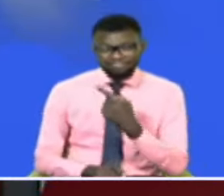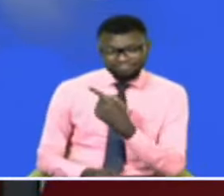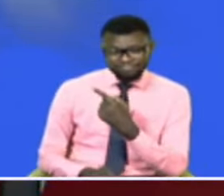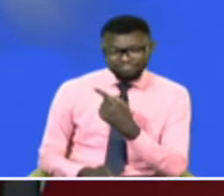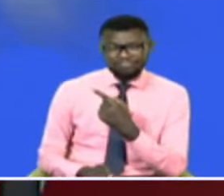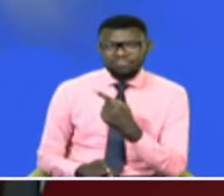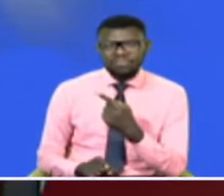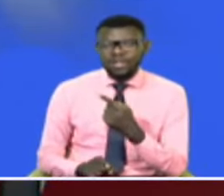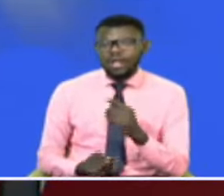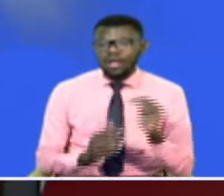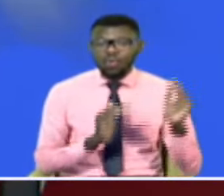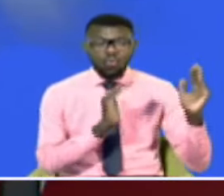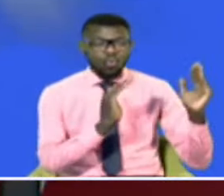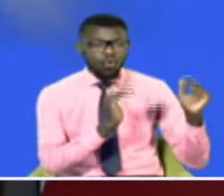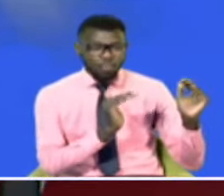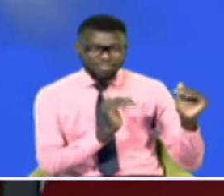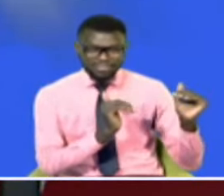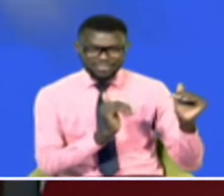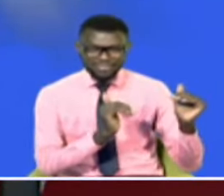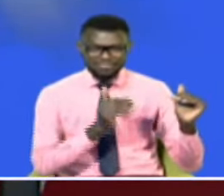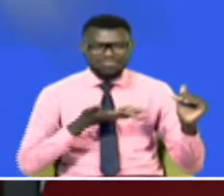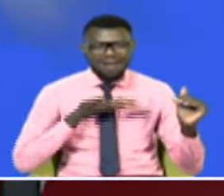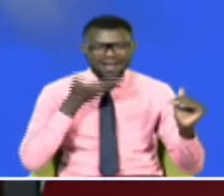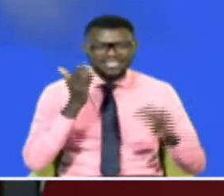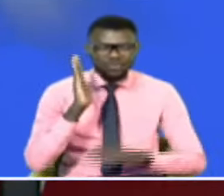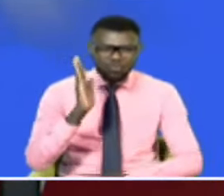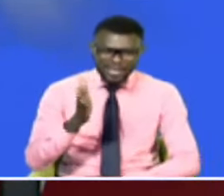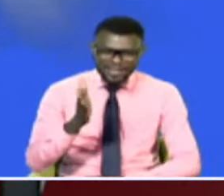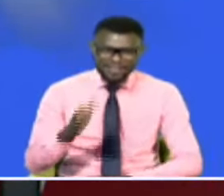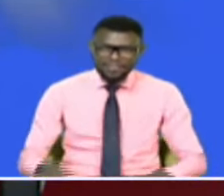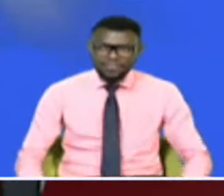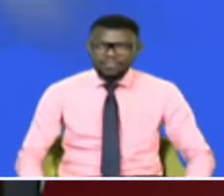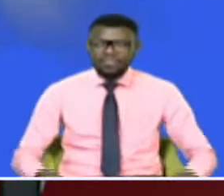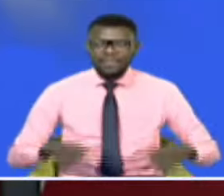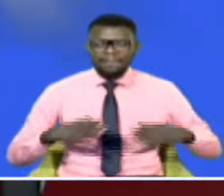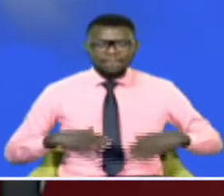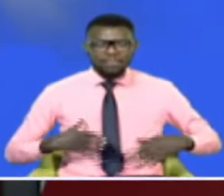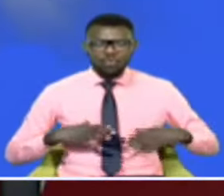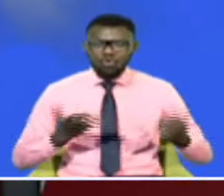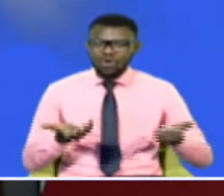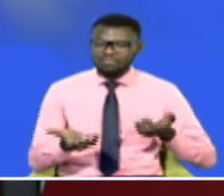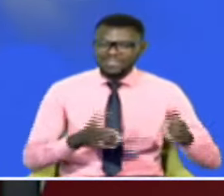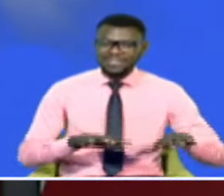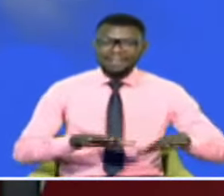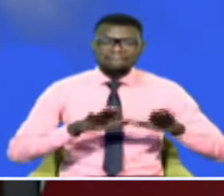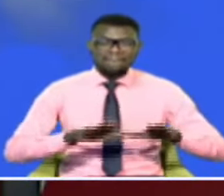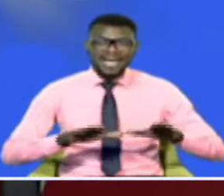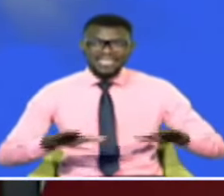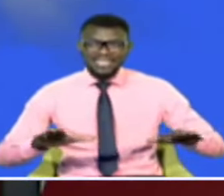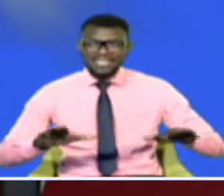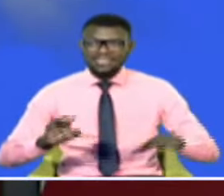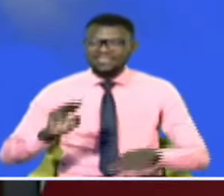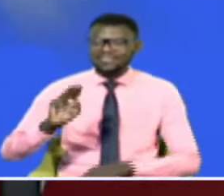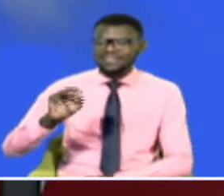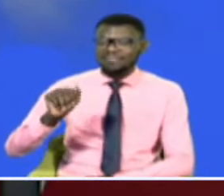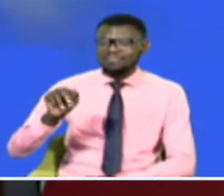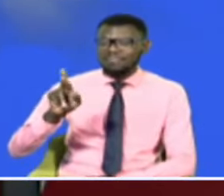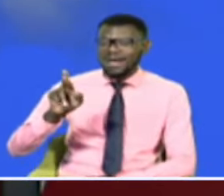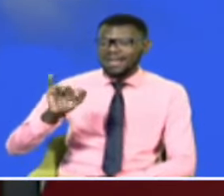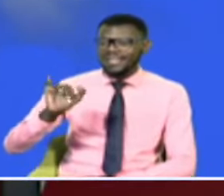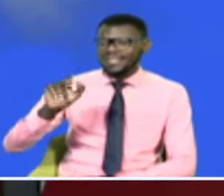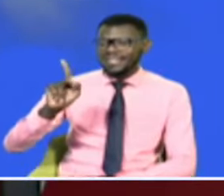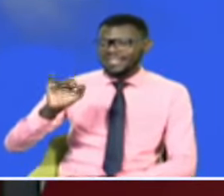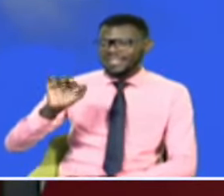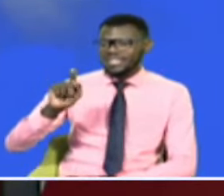Tunauliza, tunatumai kwamba yatapata majibu. Wafanyabiashara katika soko la wakulima maarufu kama Marikiti hapa